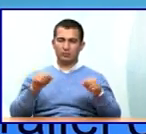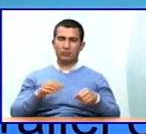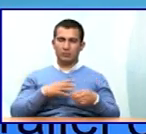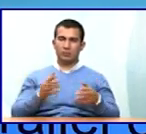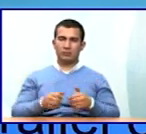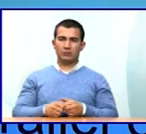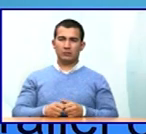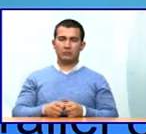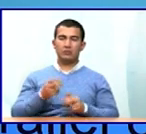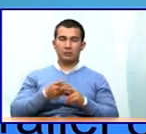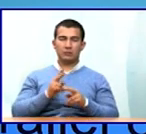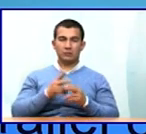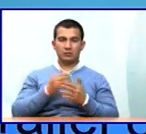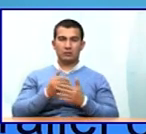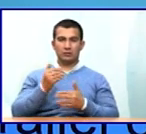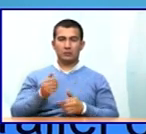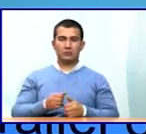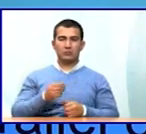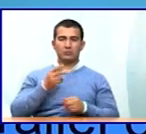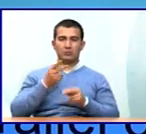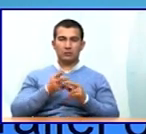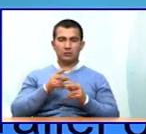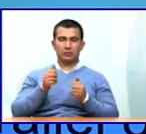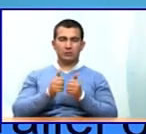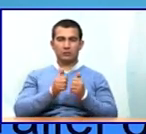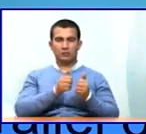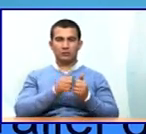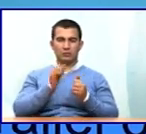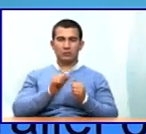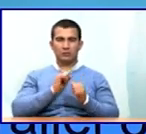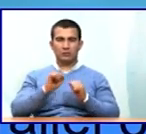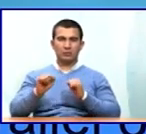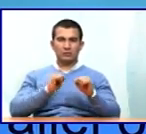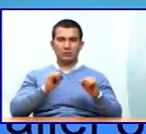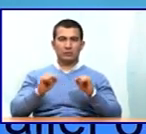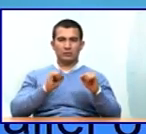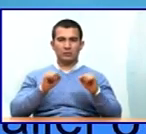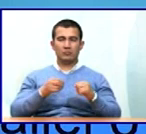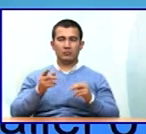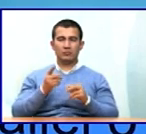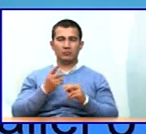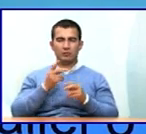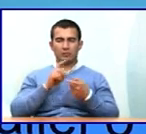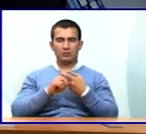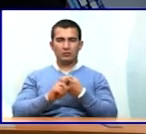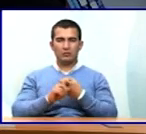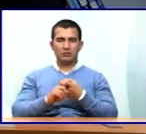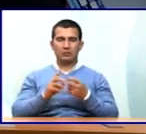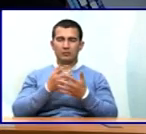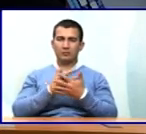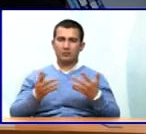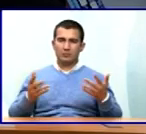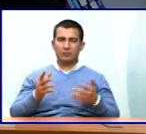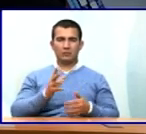qarama-qarshi, demak, bu o'tkazgichlar bir-biridan itarilar ekan. Demak, bu itarilishi yoki tortilishi biz siz bilan